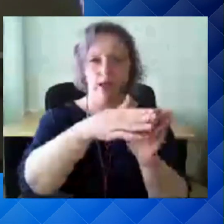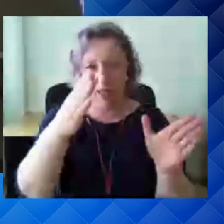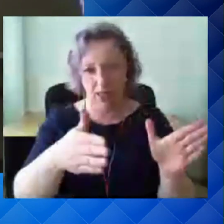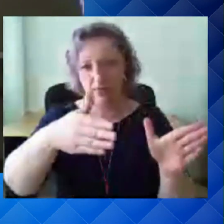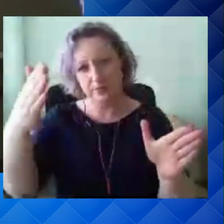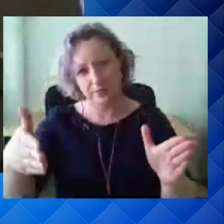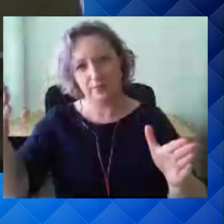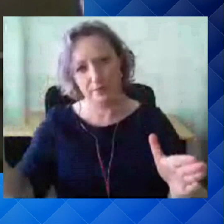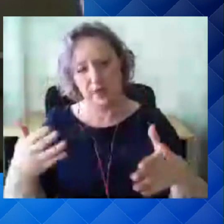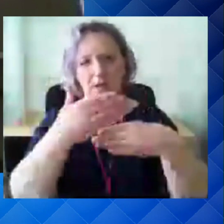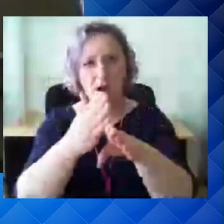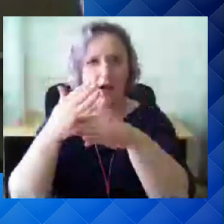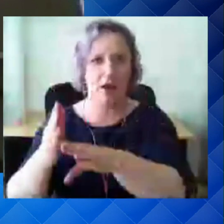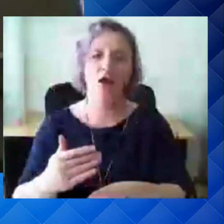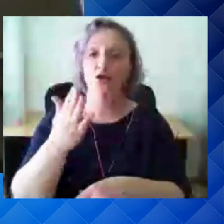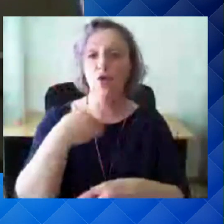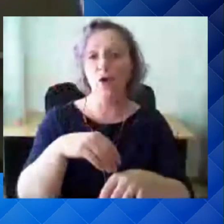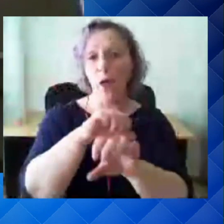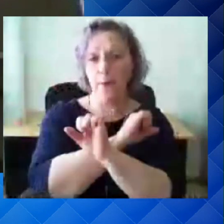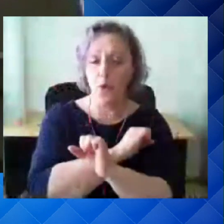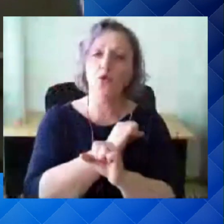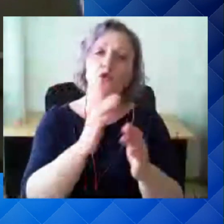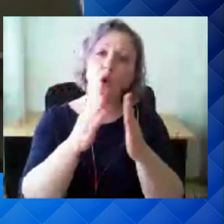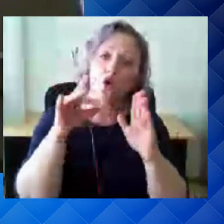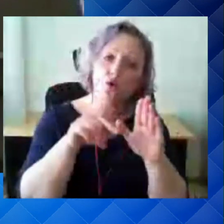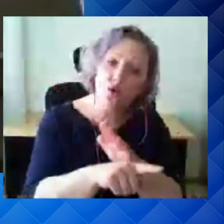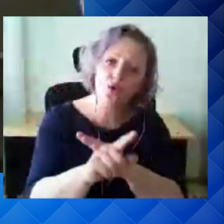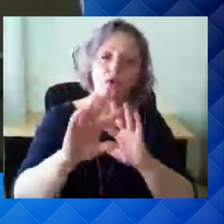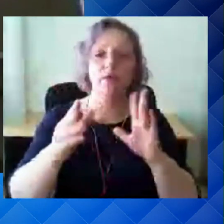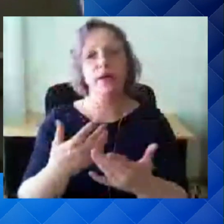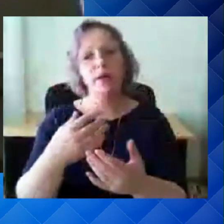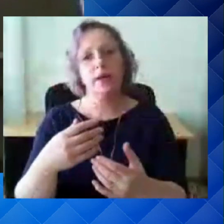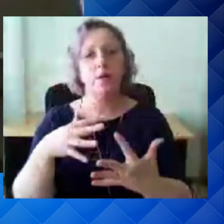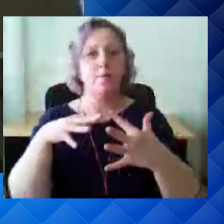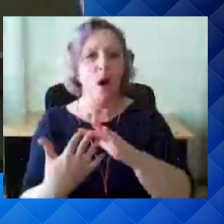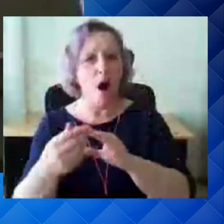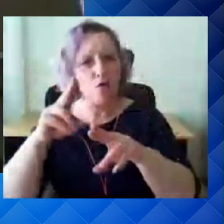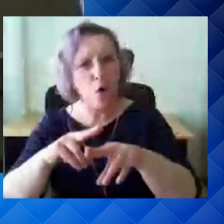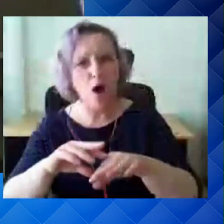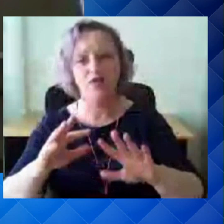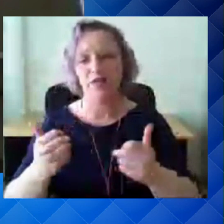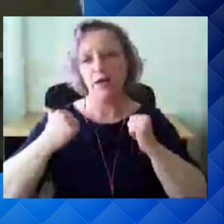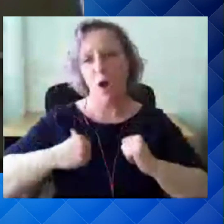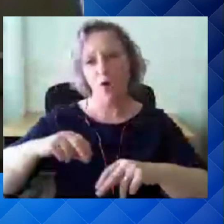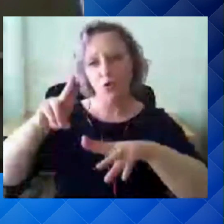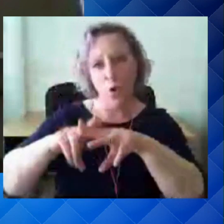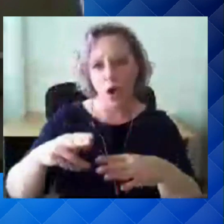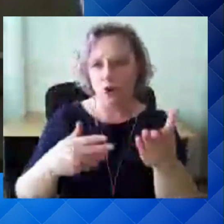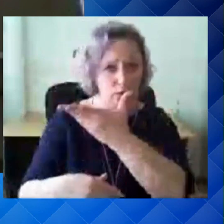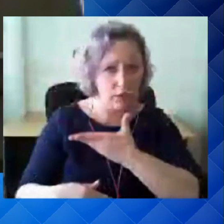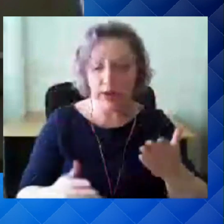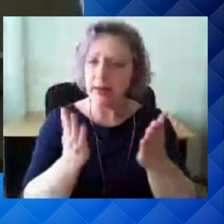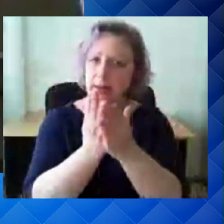Oma suvepuhkuse ma veedan kodus, maakohas või mõnes rahulikus Eesti paigas suvitades. Kindlasti ma ei lähe sellel suvel